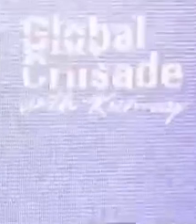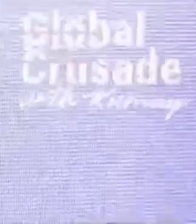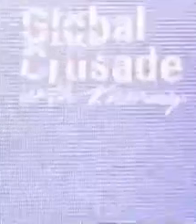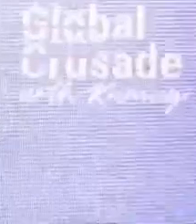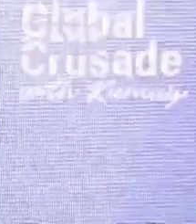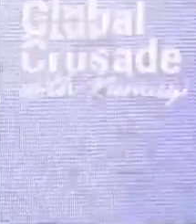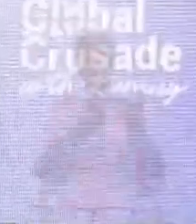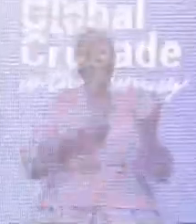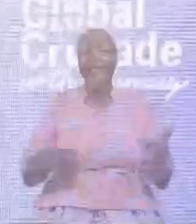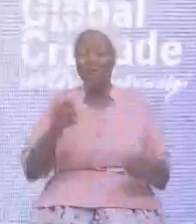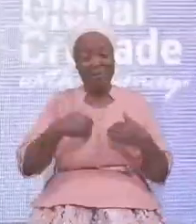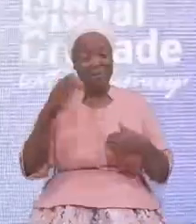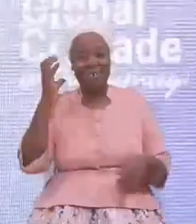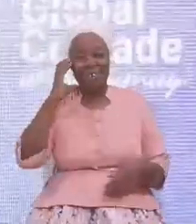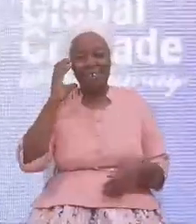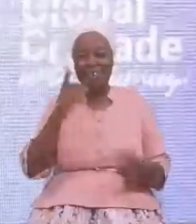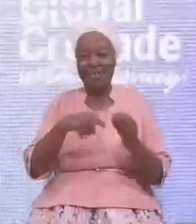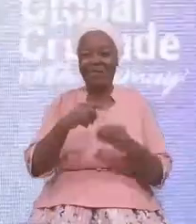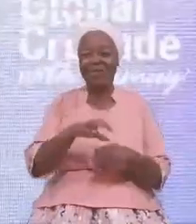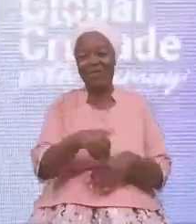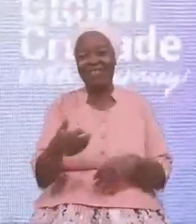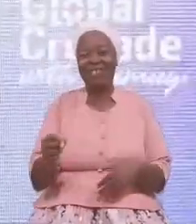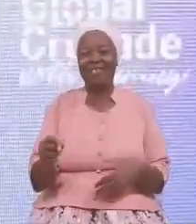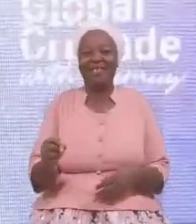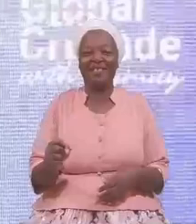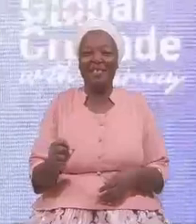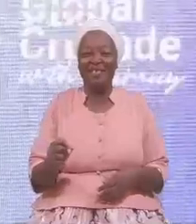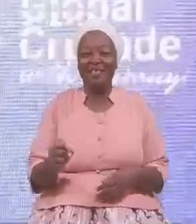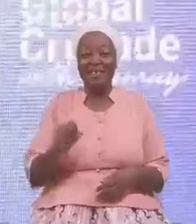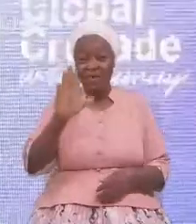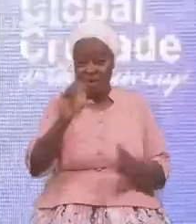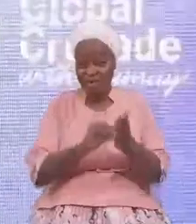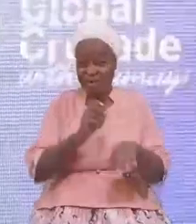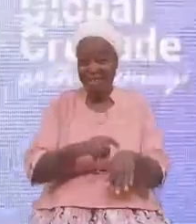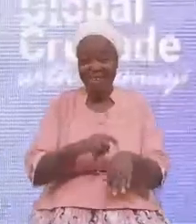Vous avez entendu parler des autres. Votre temps est venu.